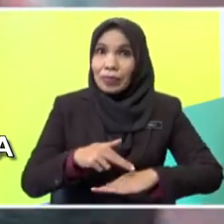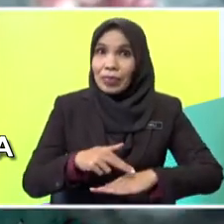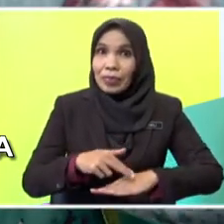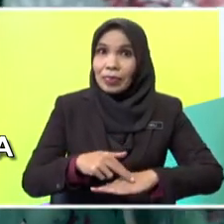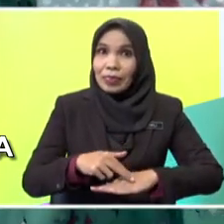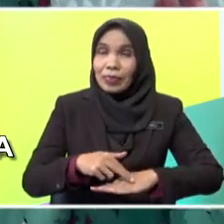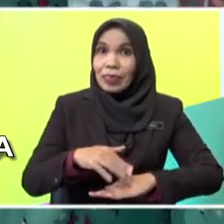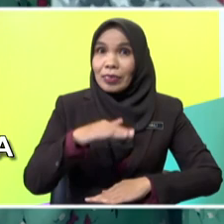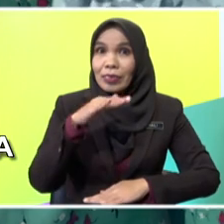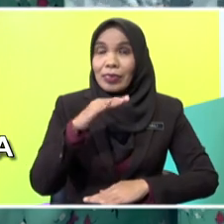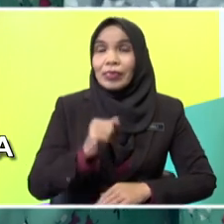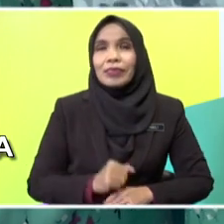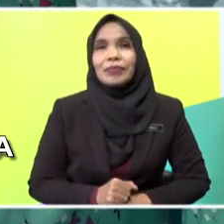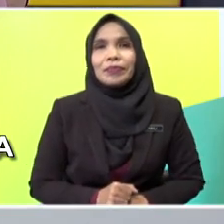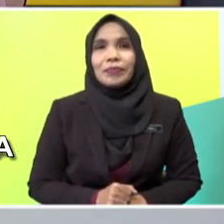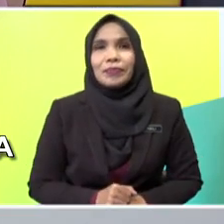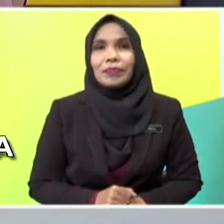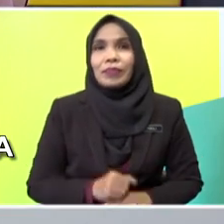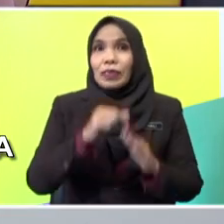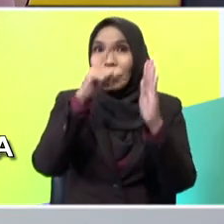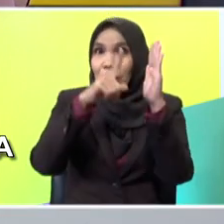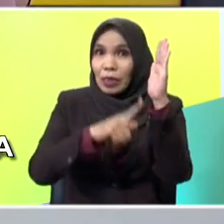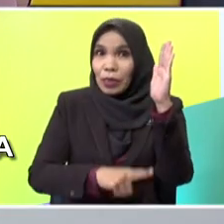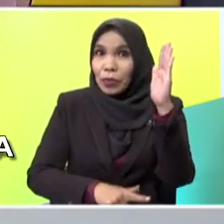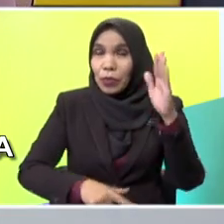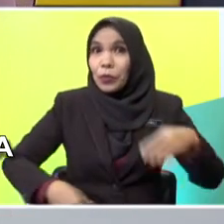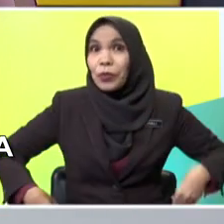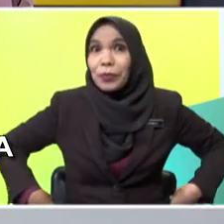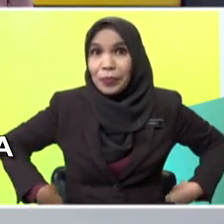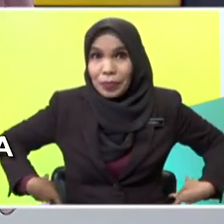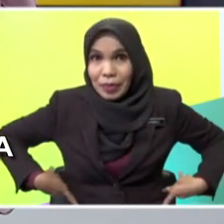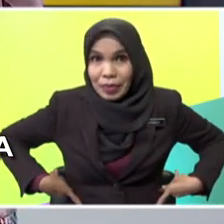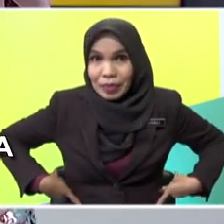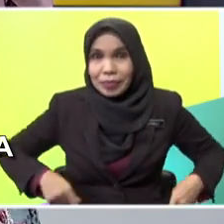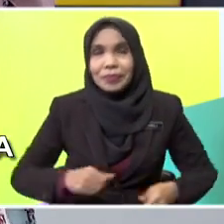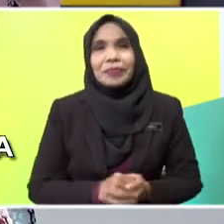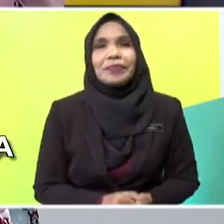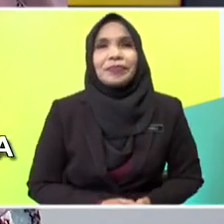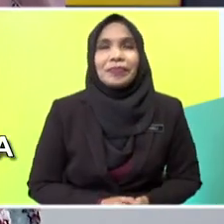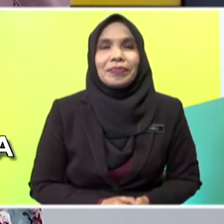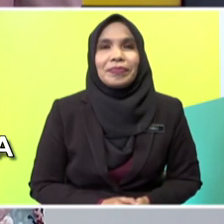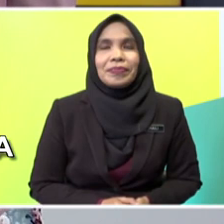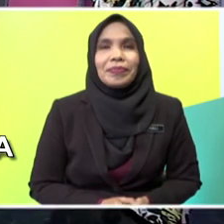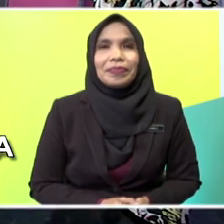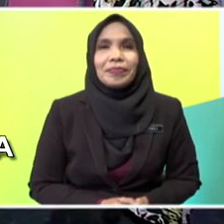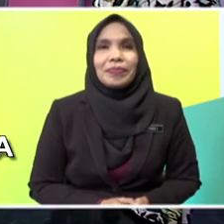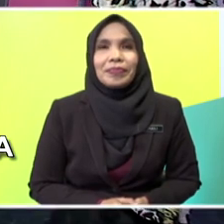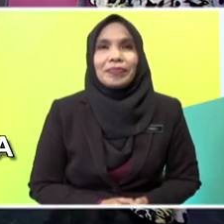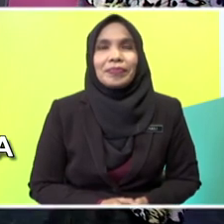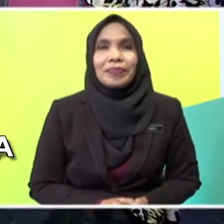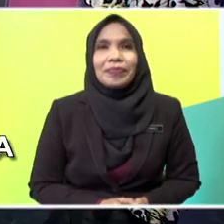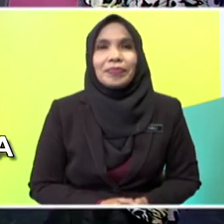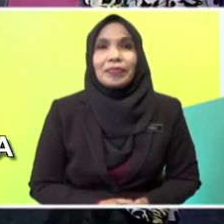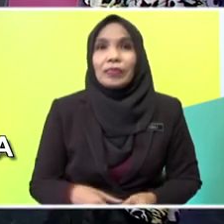ialah labuh pinggangnya. Labuh pinggang. Ialah D. Tetap dengan ukuran inci ya, Cikgu. Ya, semua gunakan